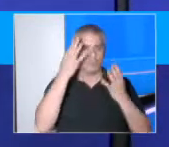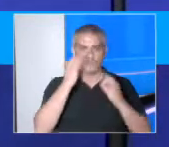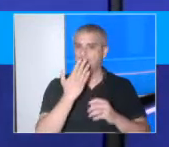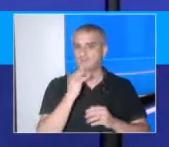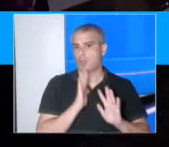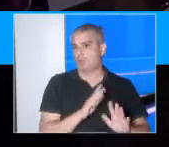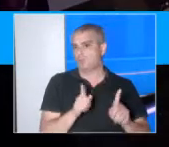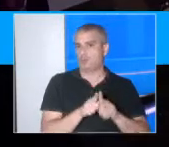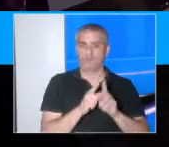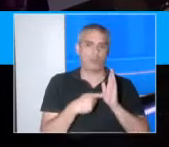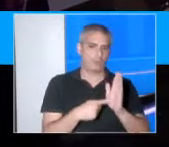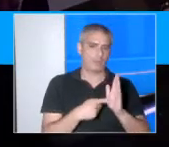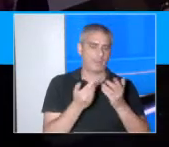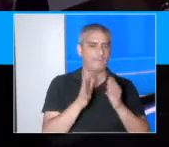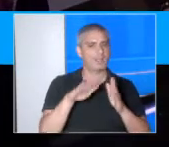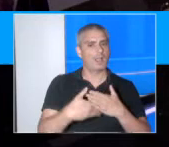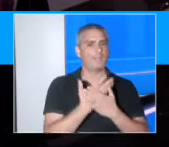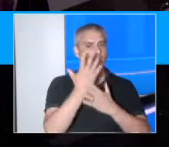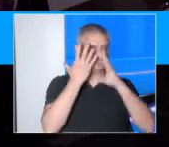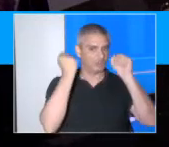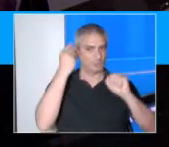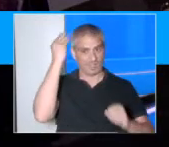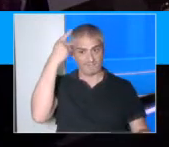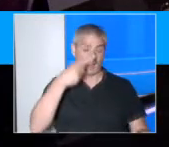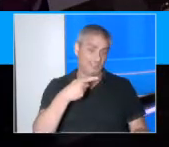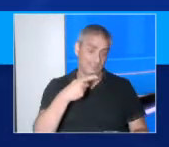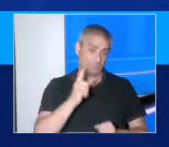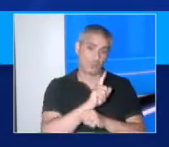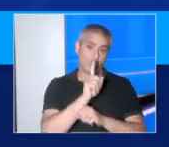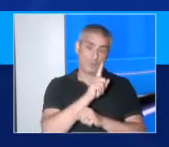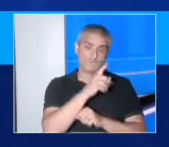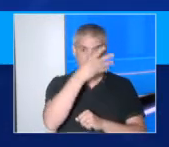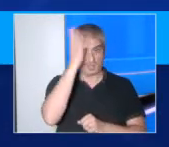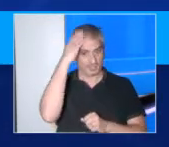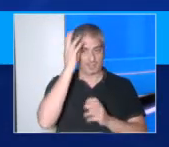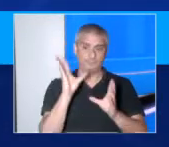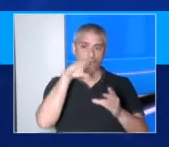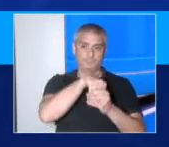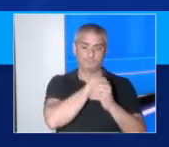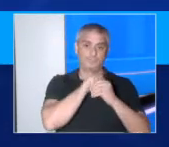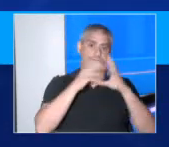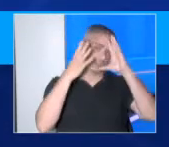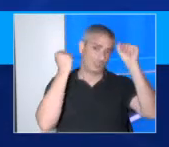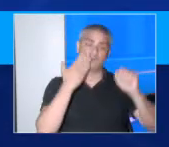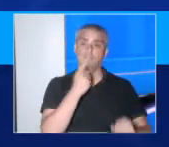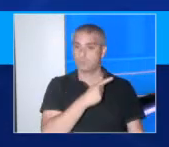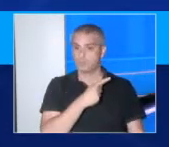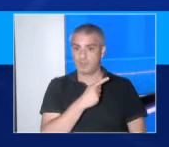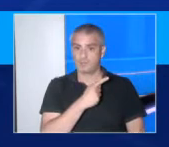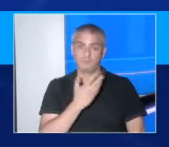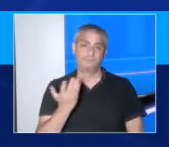לא אוהבת, כמו למשל עניין הפתיחה מחדש של הקונסוליה לפלסטינים שבתקופת טראמפ ככה צורפה לתוך השגרירות בירושלים.